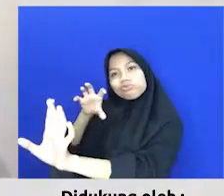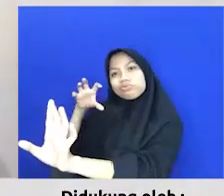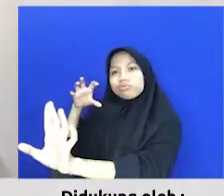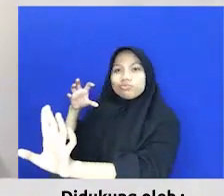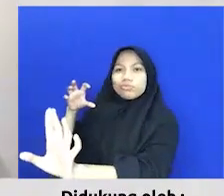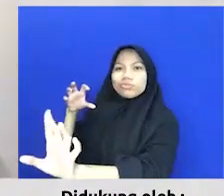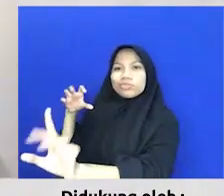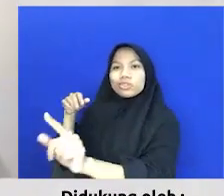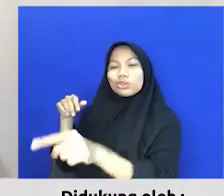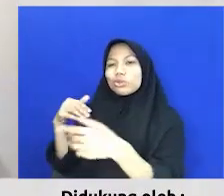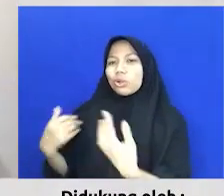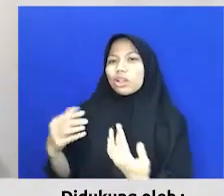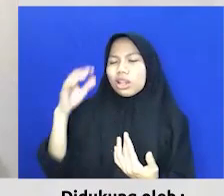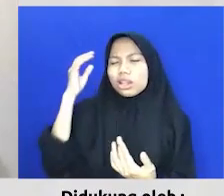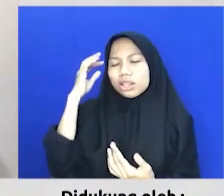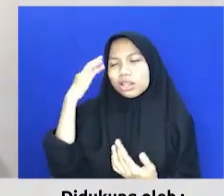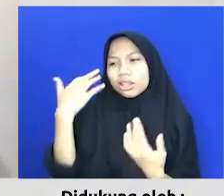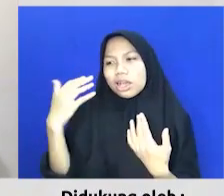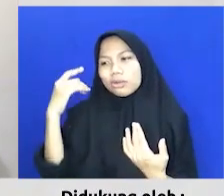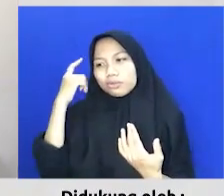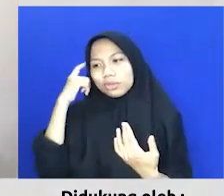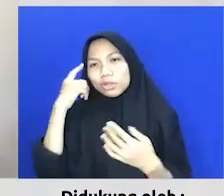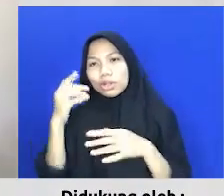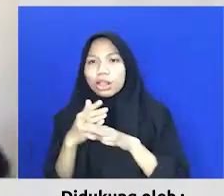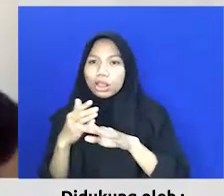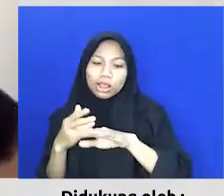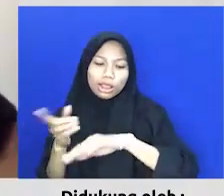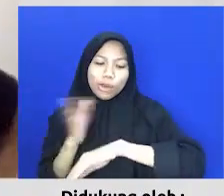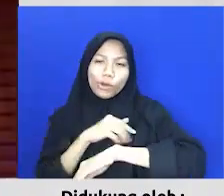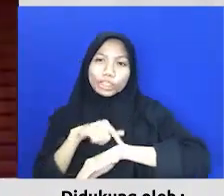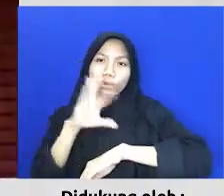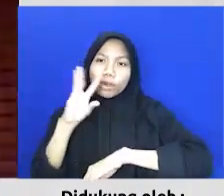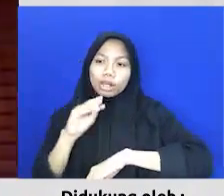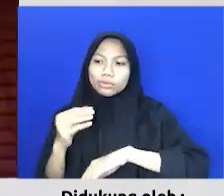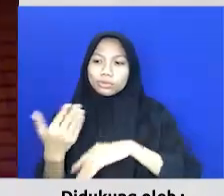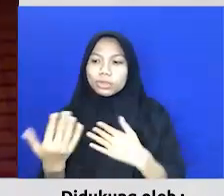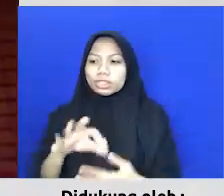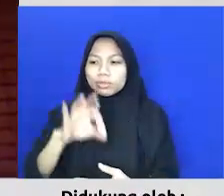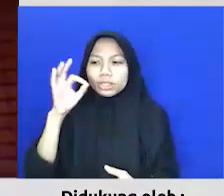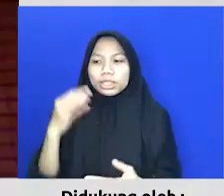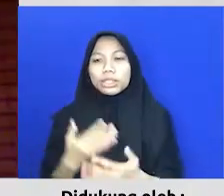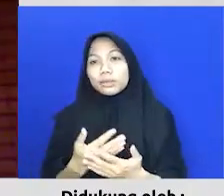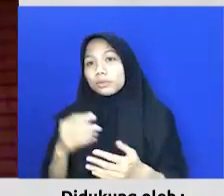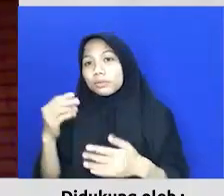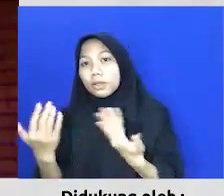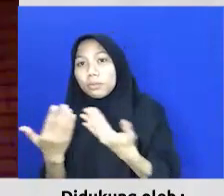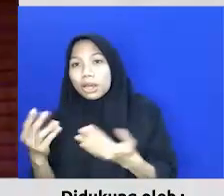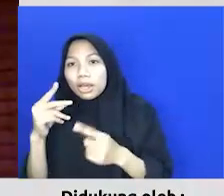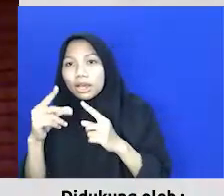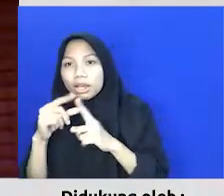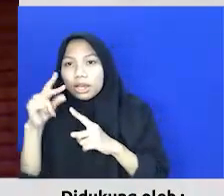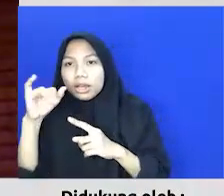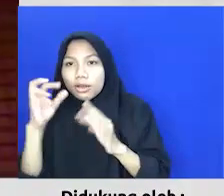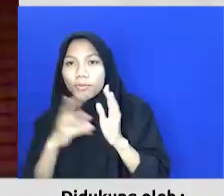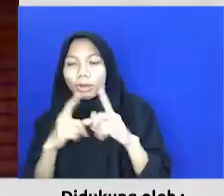seterusnya. Aku melihat juga ada satu gagasan yang sangat konsisten di semua film-film beliau, entah sebagai produser, sutradara, atau